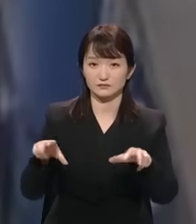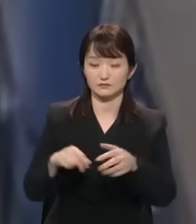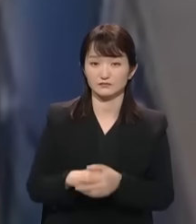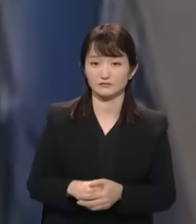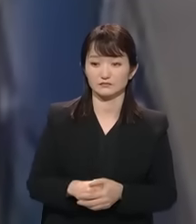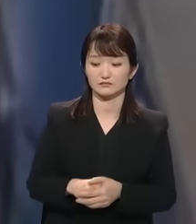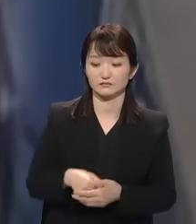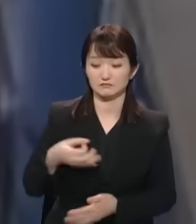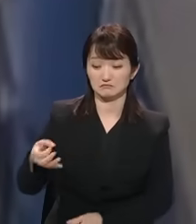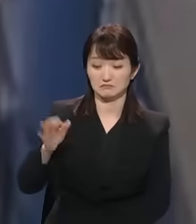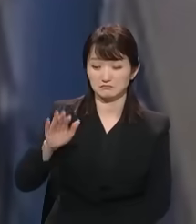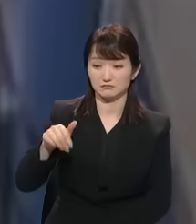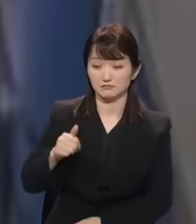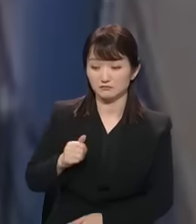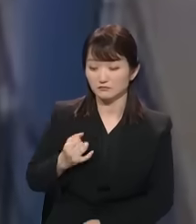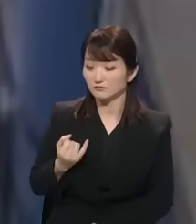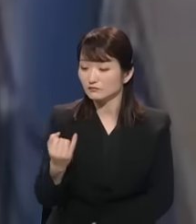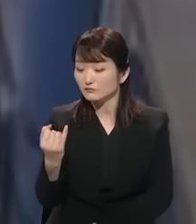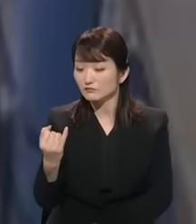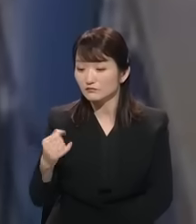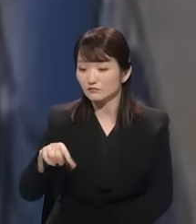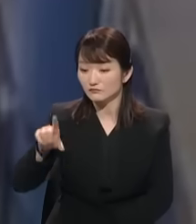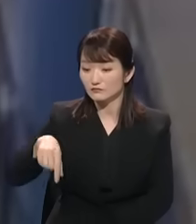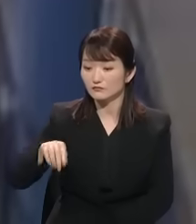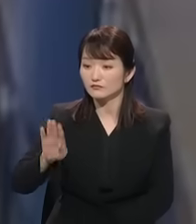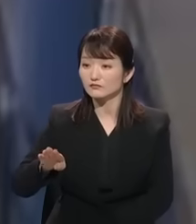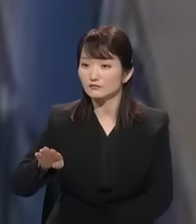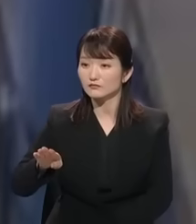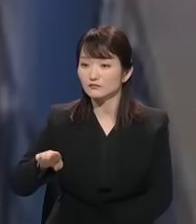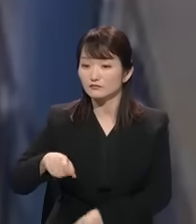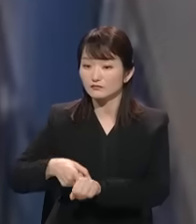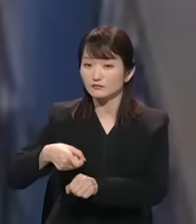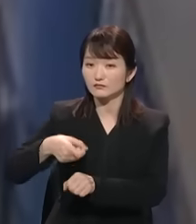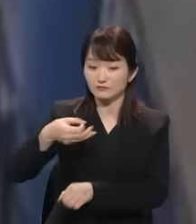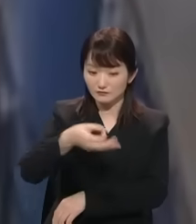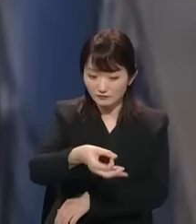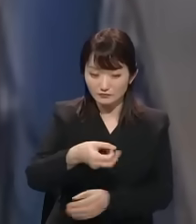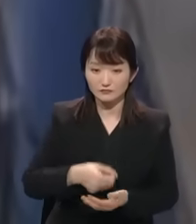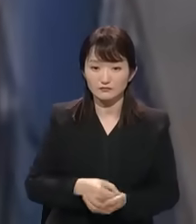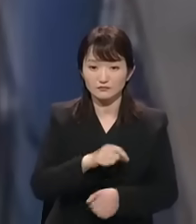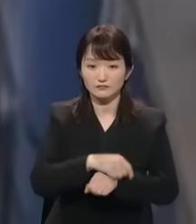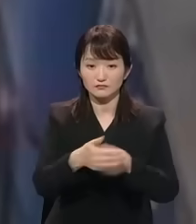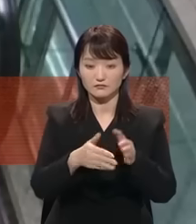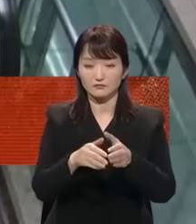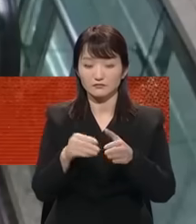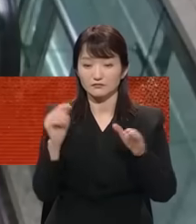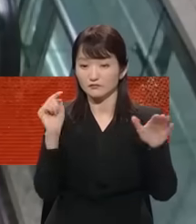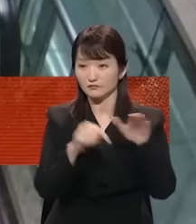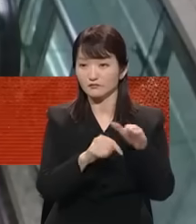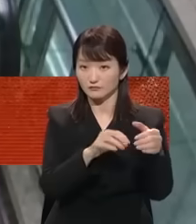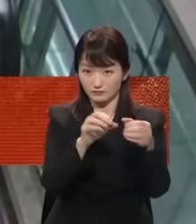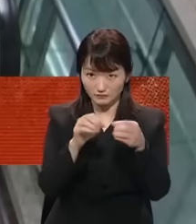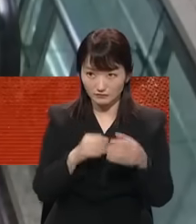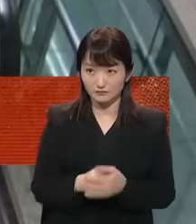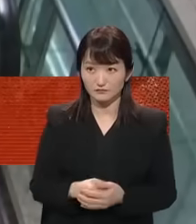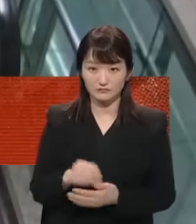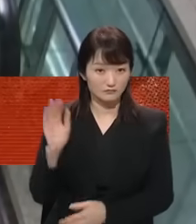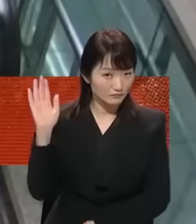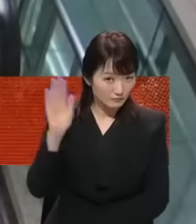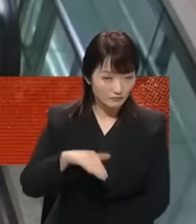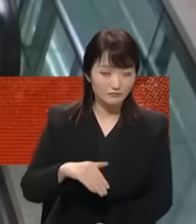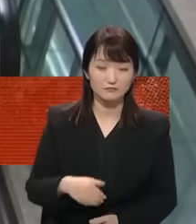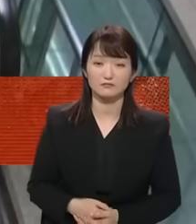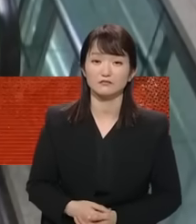승차니 카드를 찍든지 아니면 부과금을 내든지 일 역무실로 가서 대화를 해야겠다는 생각에 역무실로 갑시다